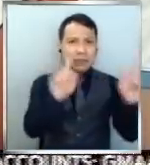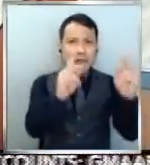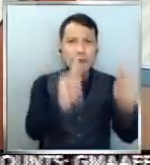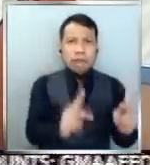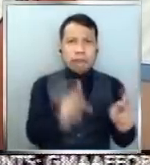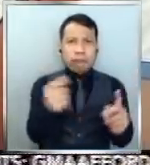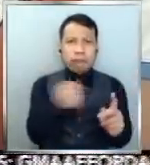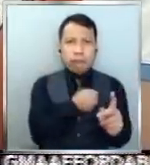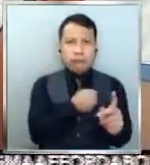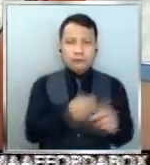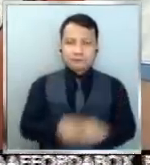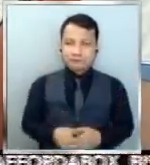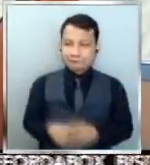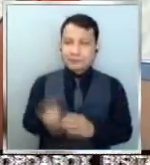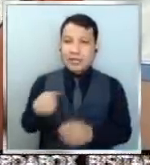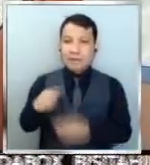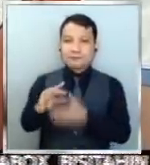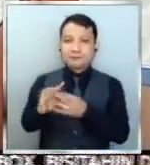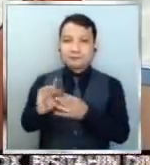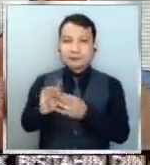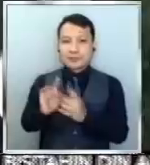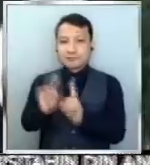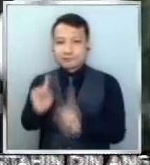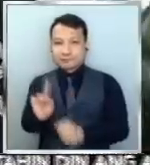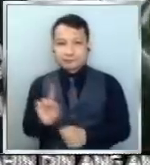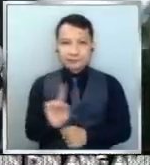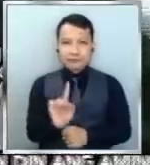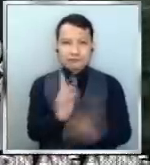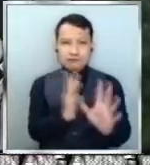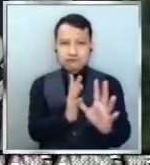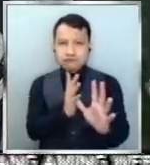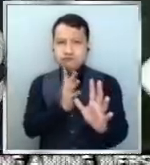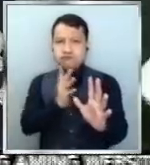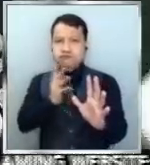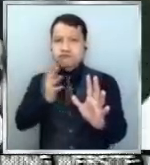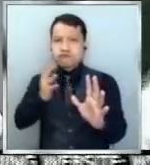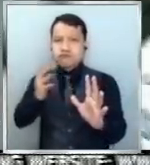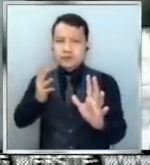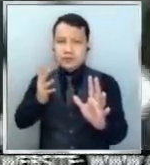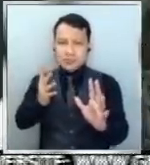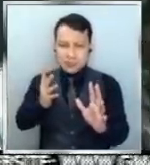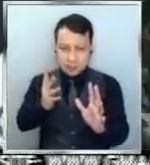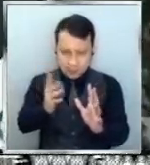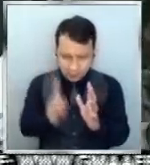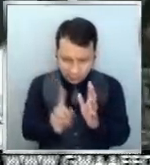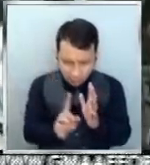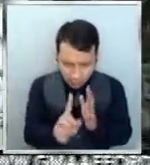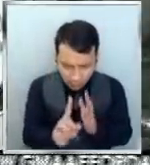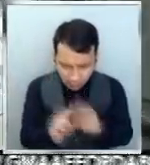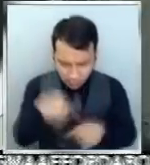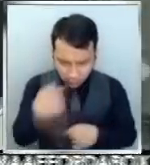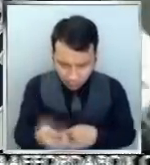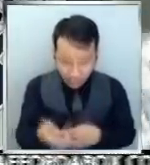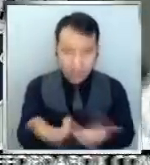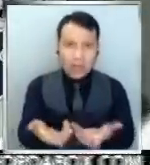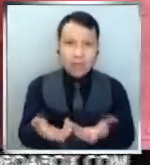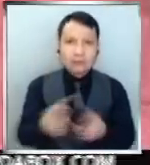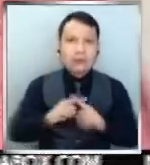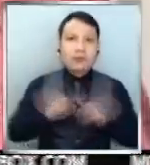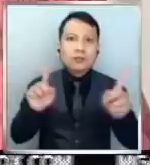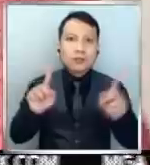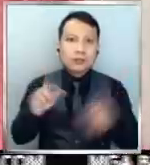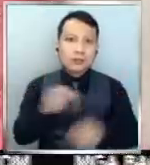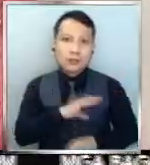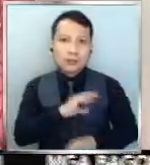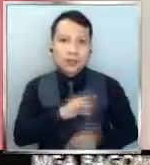biktima, pumila raw sila ng halos isang buong araw. Pero nanlumo nang malamang ang ayudang inaasahan, ibang nakinabang.